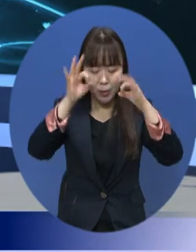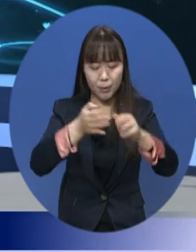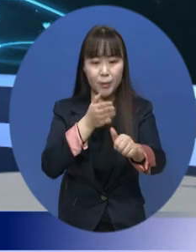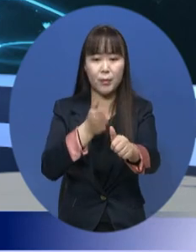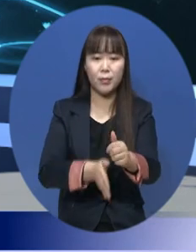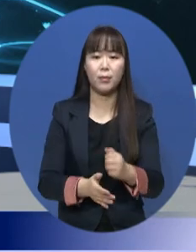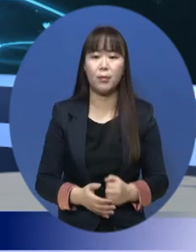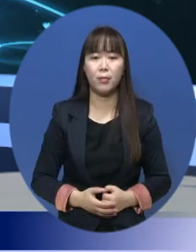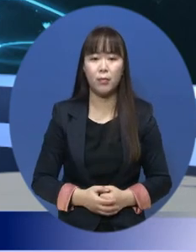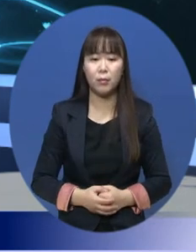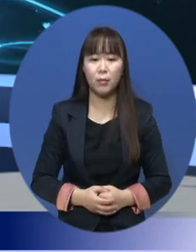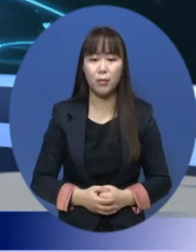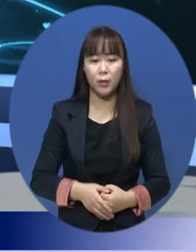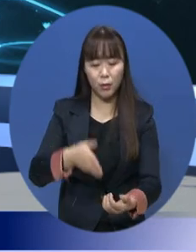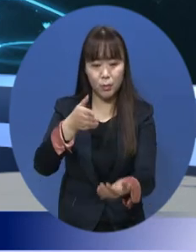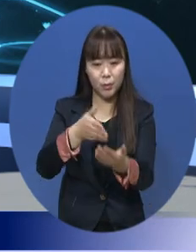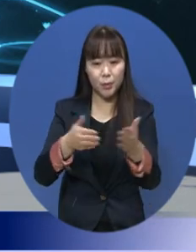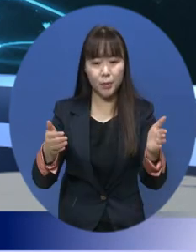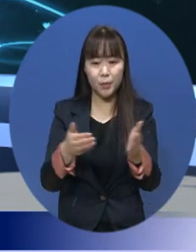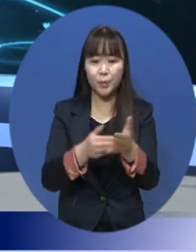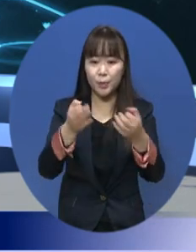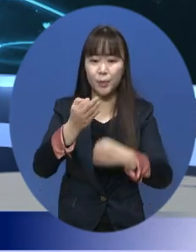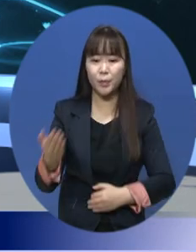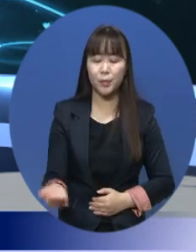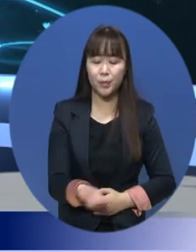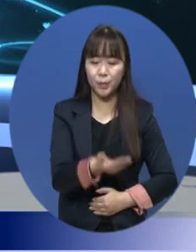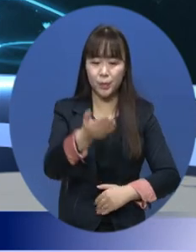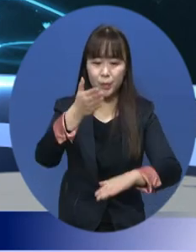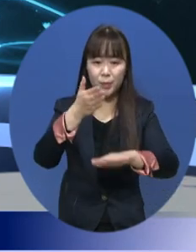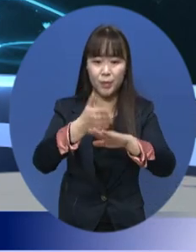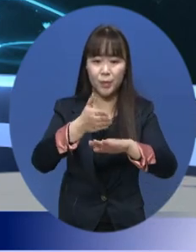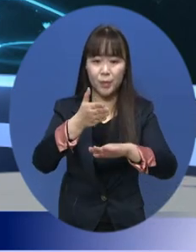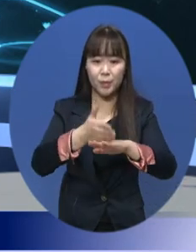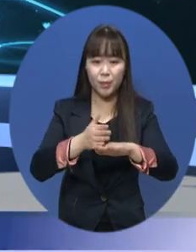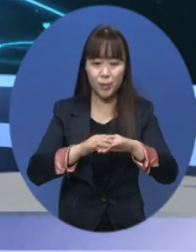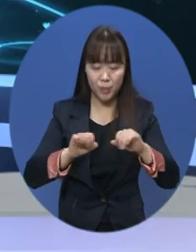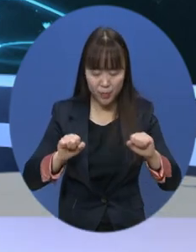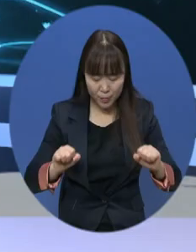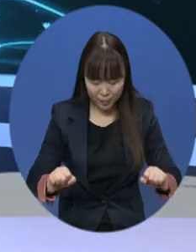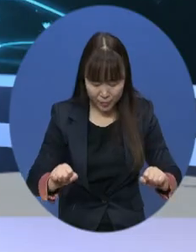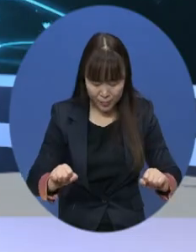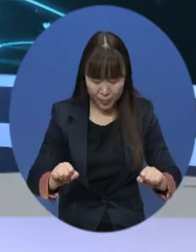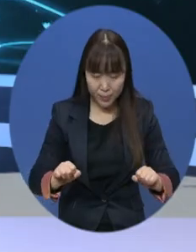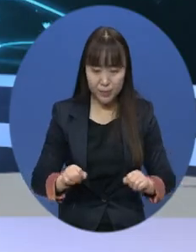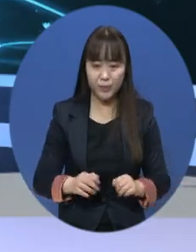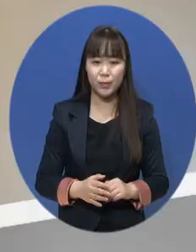되돌아봐야겠습니다. 이상 복지TV 뉴스를 마칩니다. 시청해주신 여러분 고맙습니다.